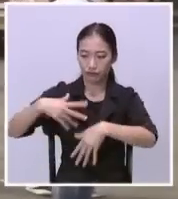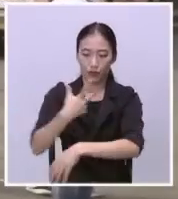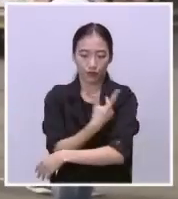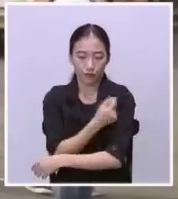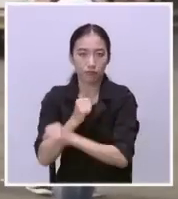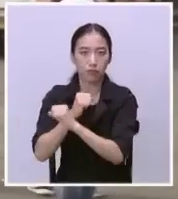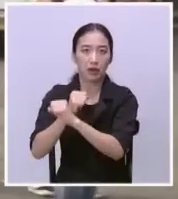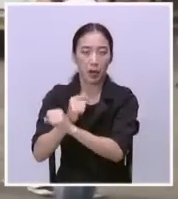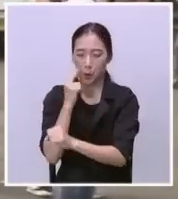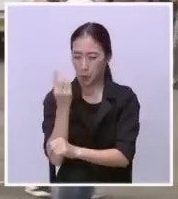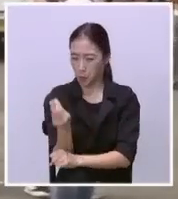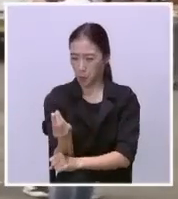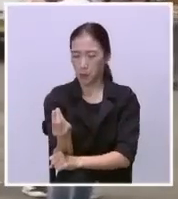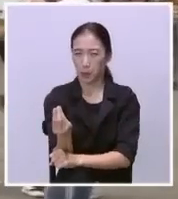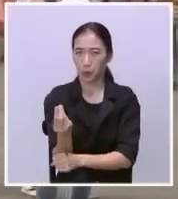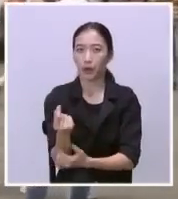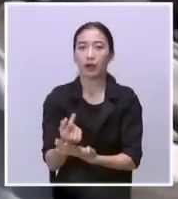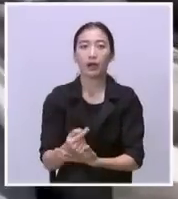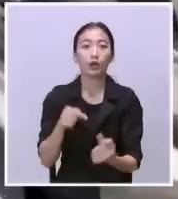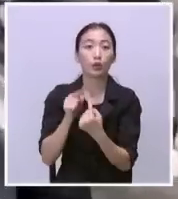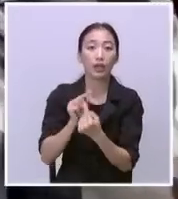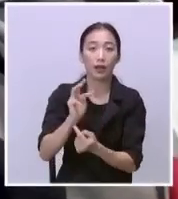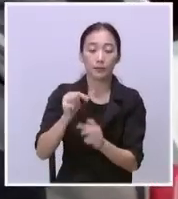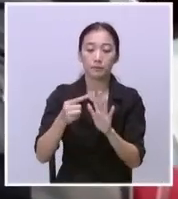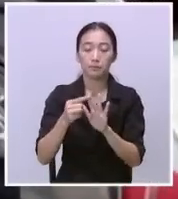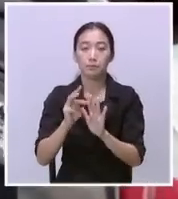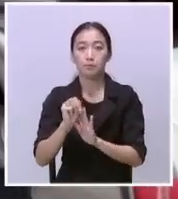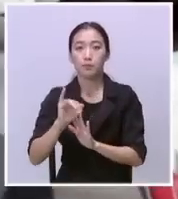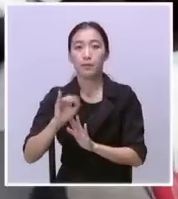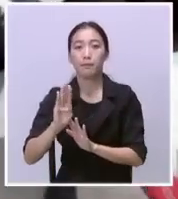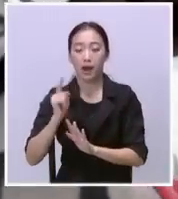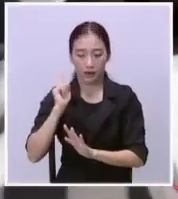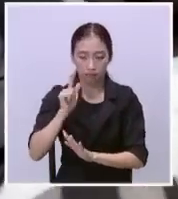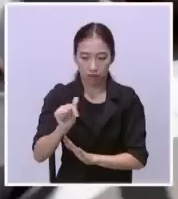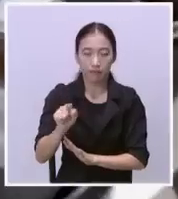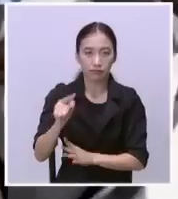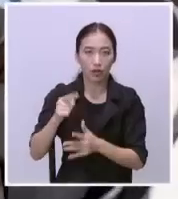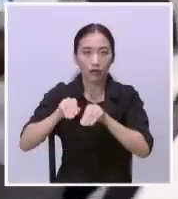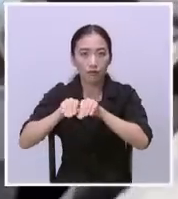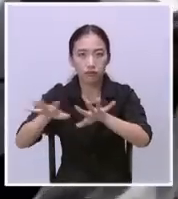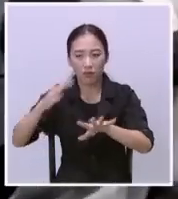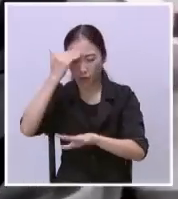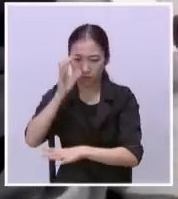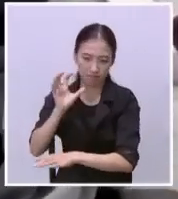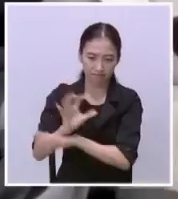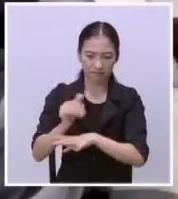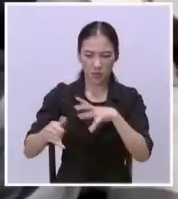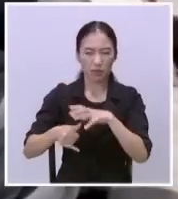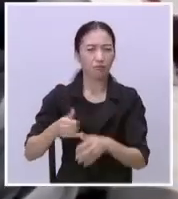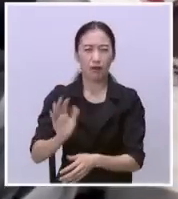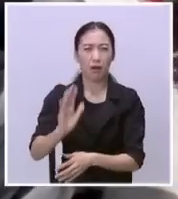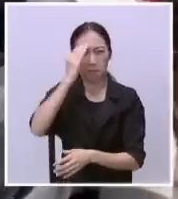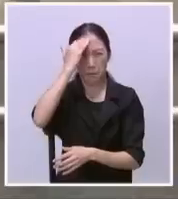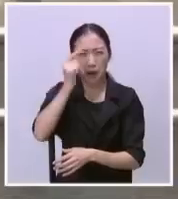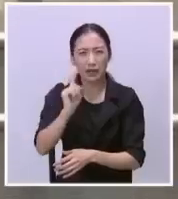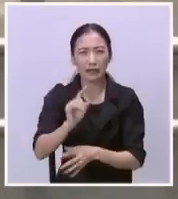เร็วที่สุดแล้วก็ให้มากที่สุดโดยเฉพาะที่นครมุมไบนะคะเพราะว่าไม่ต้องการกลับมาล็อกดาวน์เนี่ยเดี๋ยวก็จะทำให้เศรษฐกิจถดถ